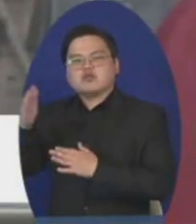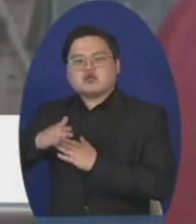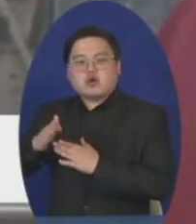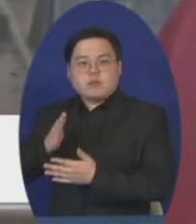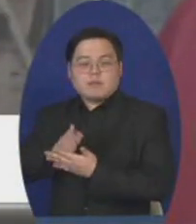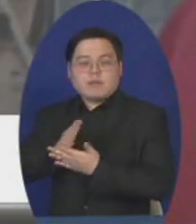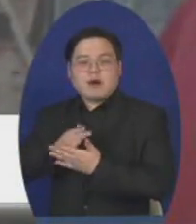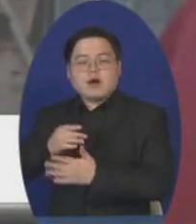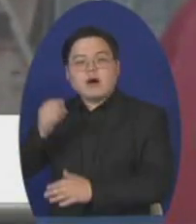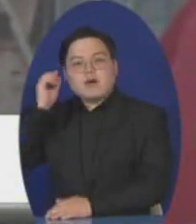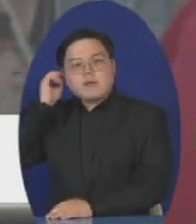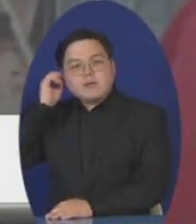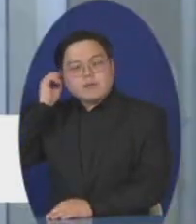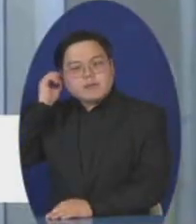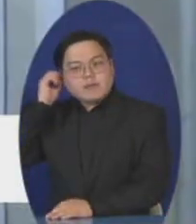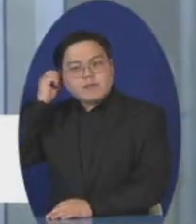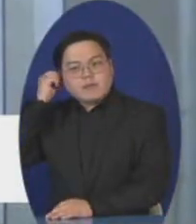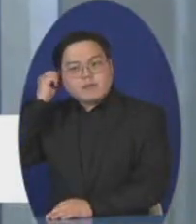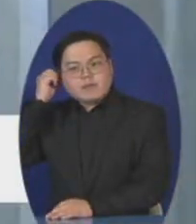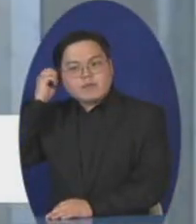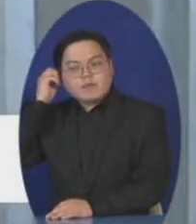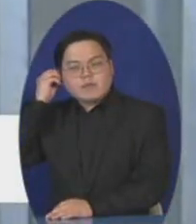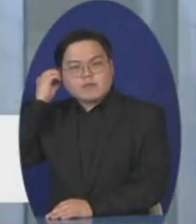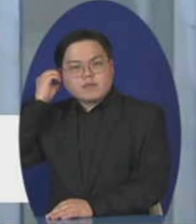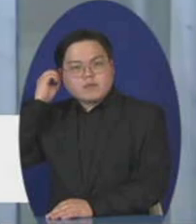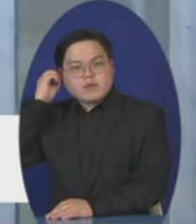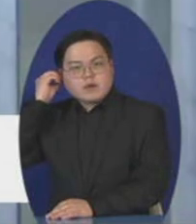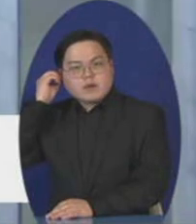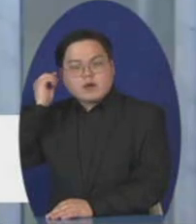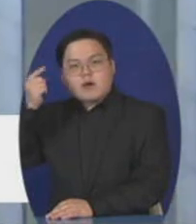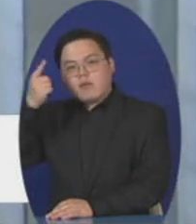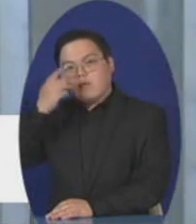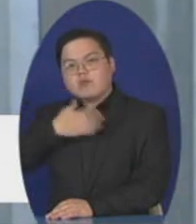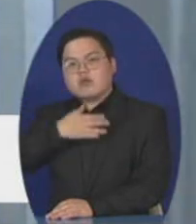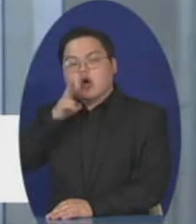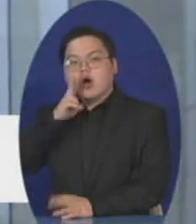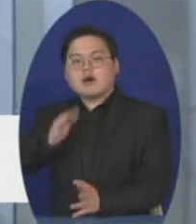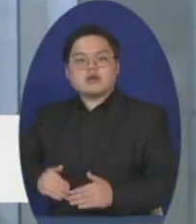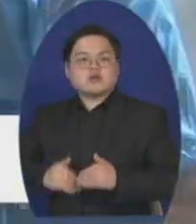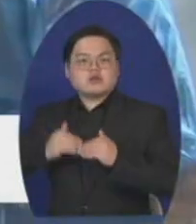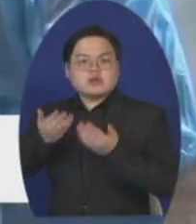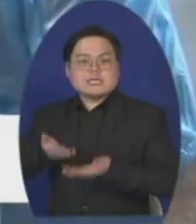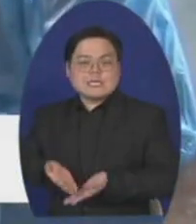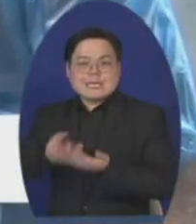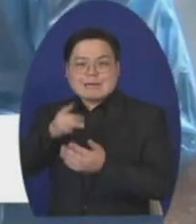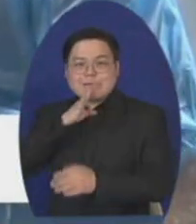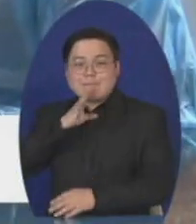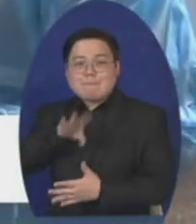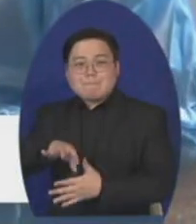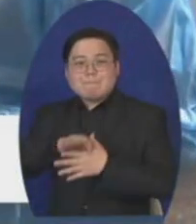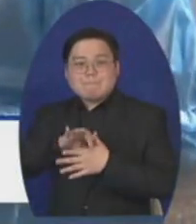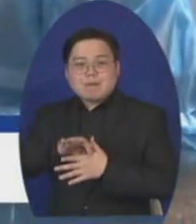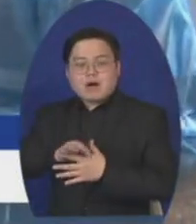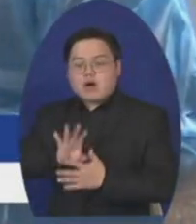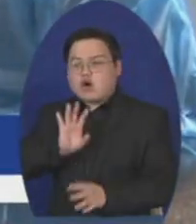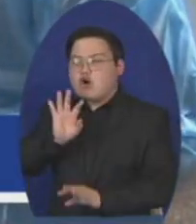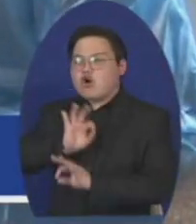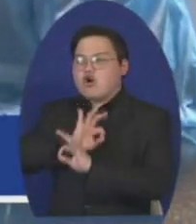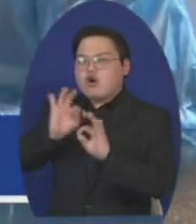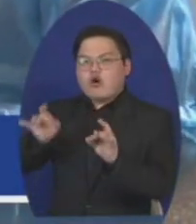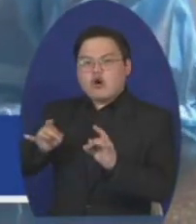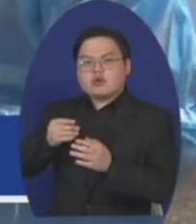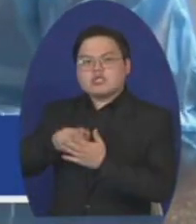энэ бүтээгдэхүүний үндэсний үйлдвэрлэлийг дэмжих тухай яг ингэ ярьж байгаа үед бол мах бол ямар ч гадны одоо орц байхгүйгээр өөрөөр хэлбэл ямар